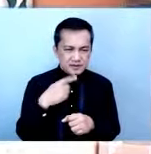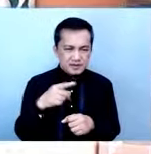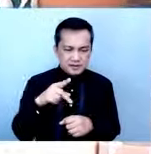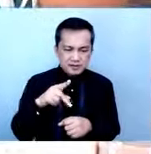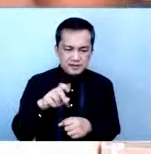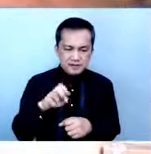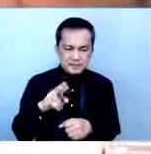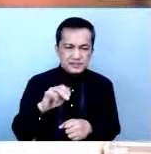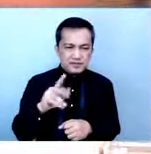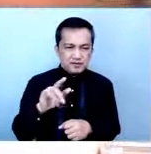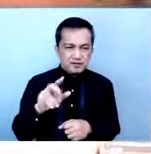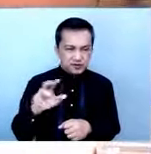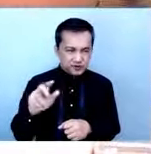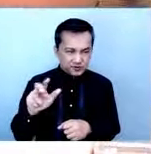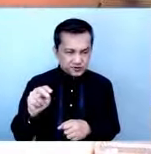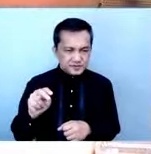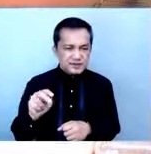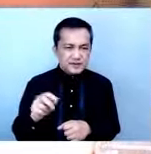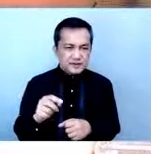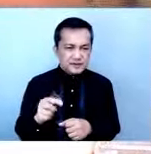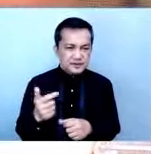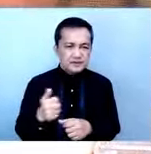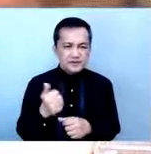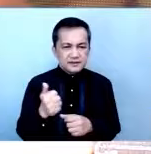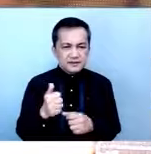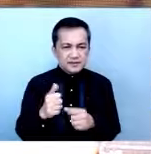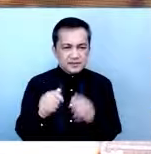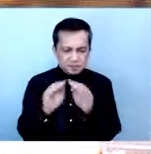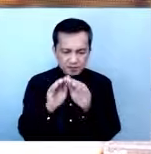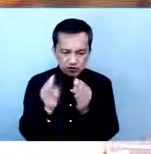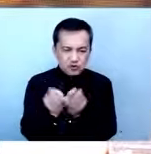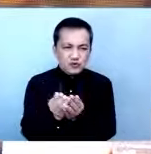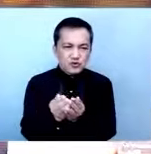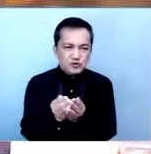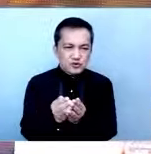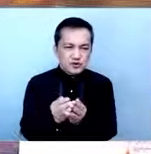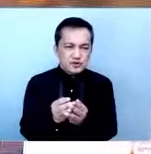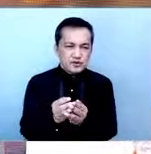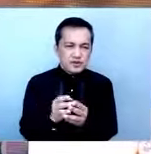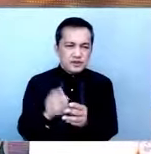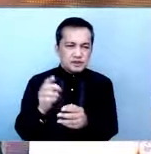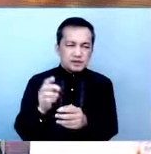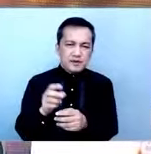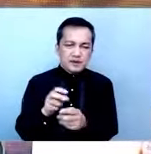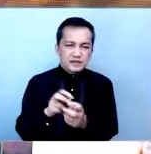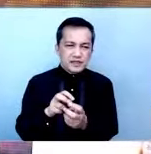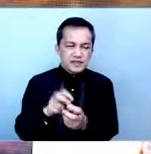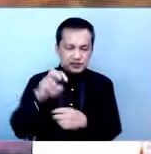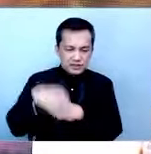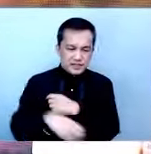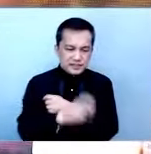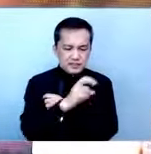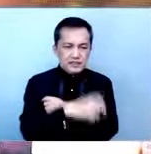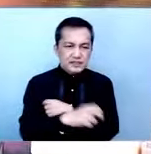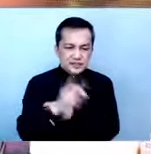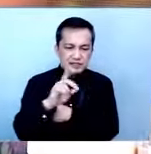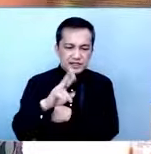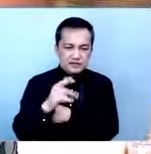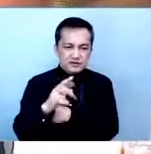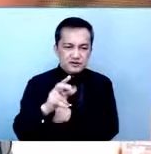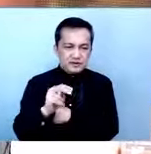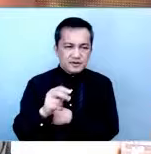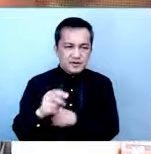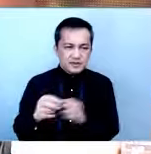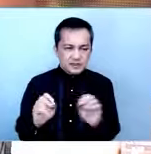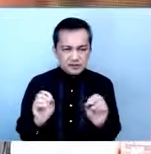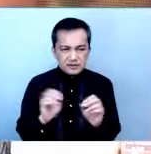this season, sa bilog, di ba? May time na may dragon fruit, may time na wala. Ay, doon na tayo sa Valentine's kasi yun ang